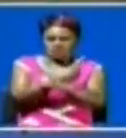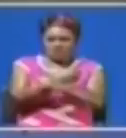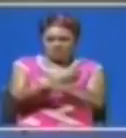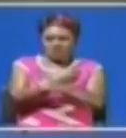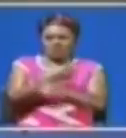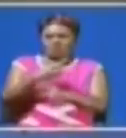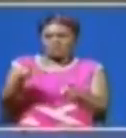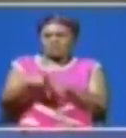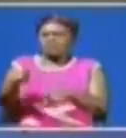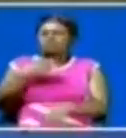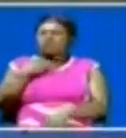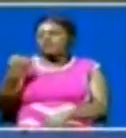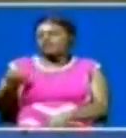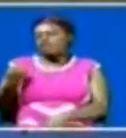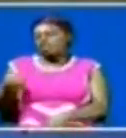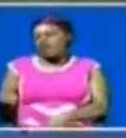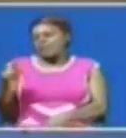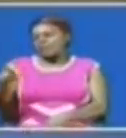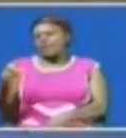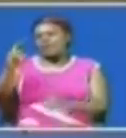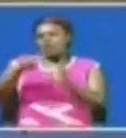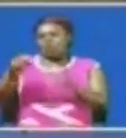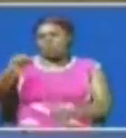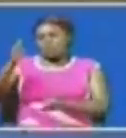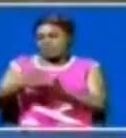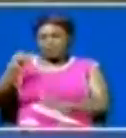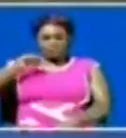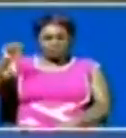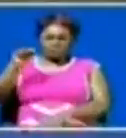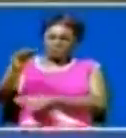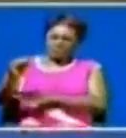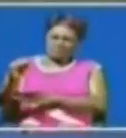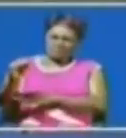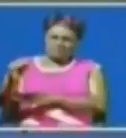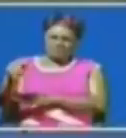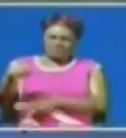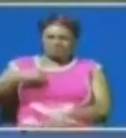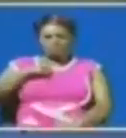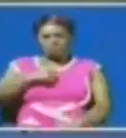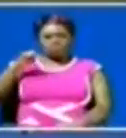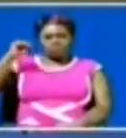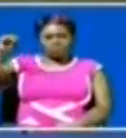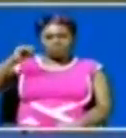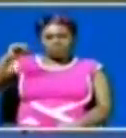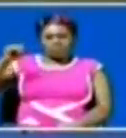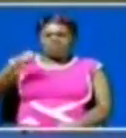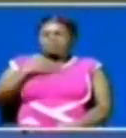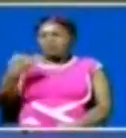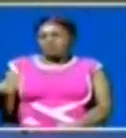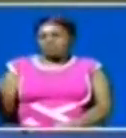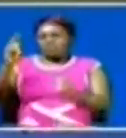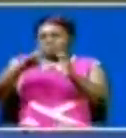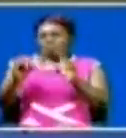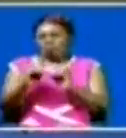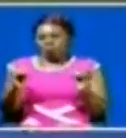ungependa mtoto wako aingie siasani? Kwa sababu kuna baadhi ya wanasiasa ambao ukimuuliza atakwambia anajutia kwa mwanasiasa au hangependa mtoto wake